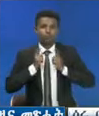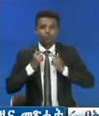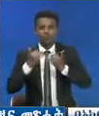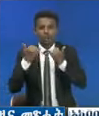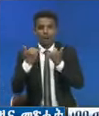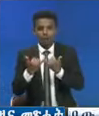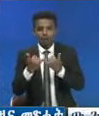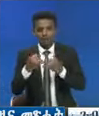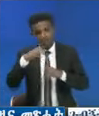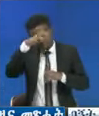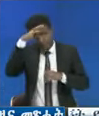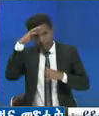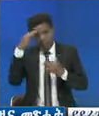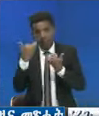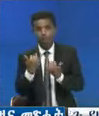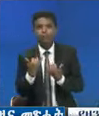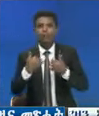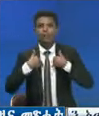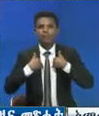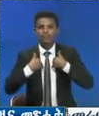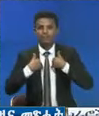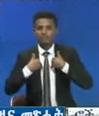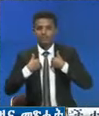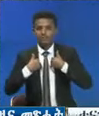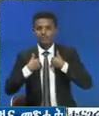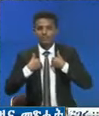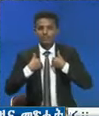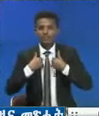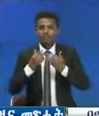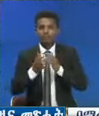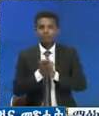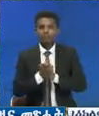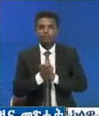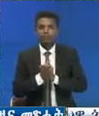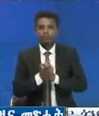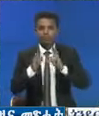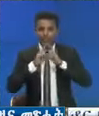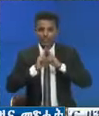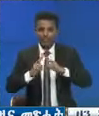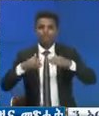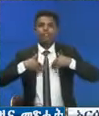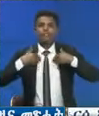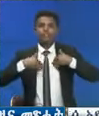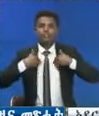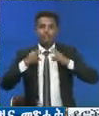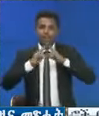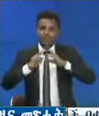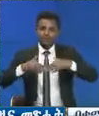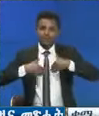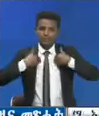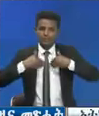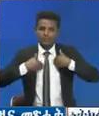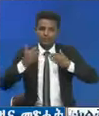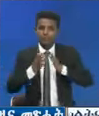ሰውን ድረስ አልፋቱ አሁን ማለት ሰውን ድረስ ተዛብ ጀምረን አሁን አልፋቱ ሰውን አልቀነሰልን። በጣም ነው ደስ ያለኝ። እዚህ በቃ